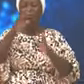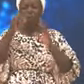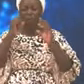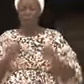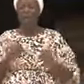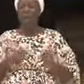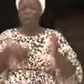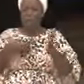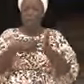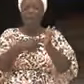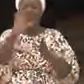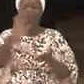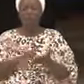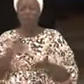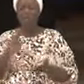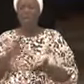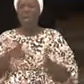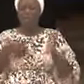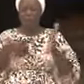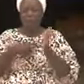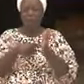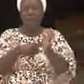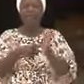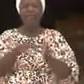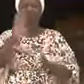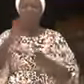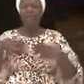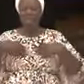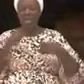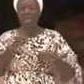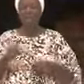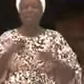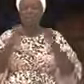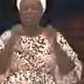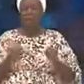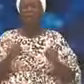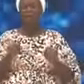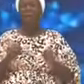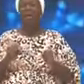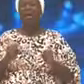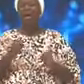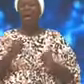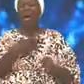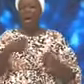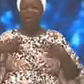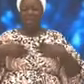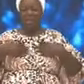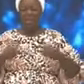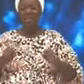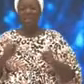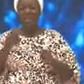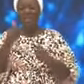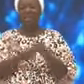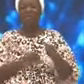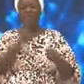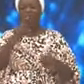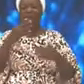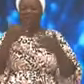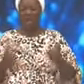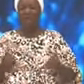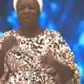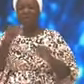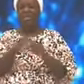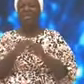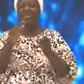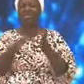manifeste angloys manifeste un puissant de guérison et derry tout le monde maintenant au nom